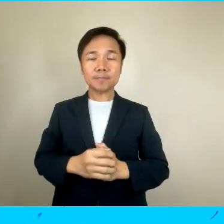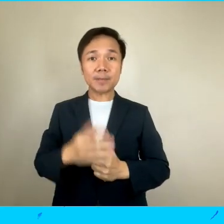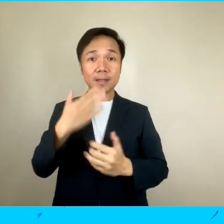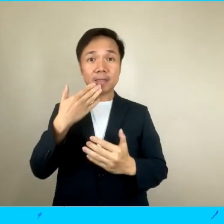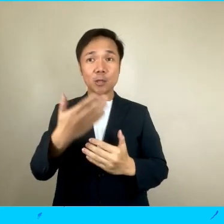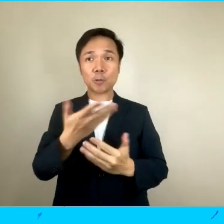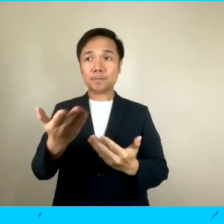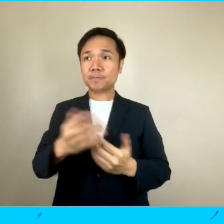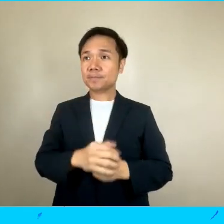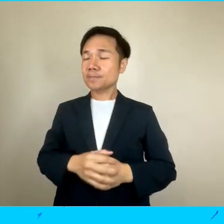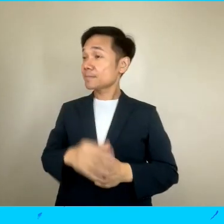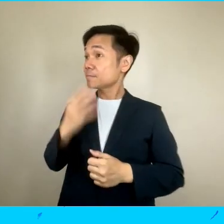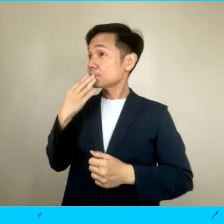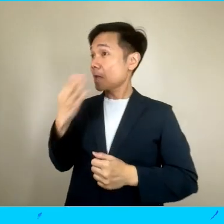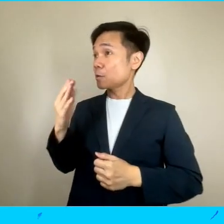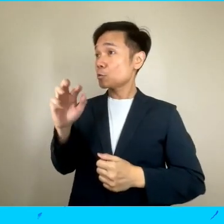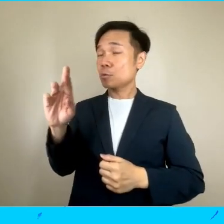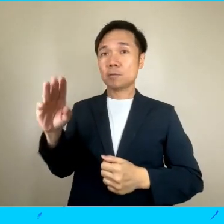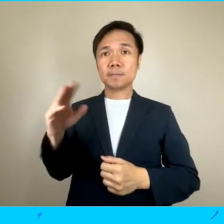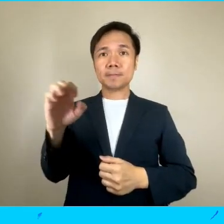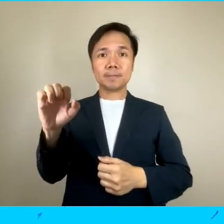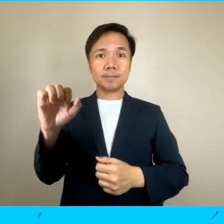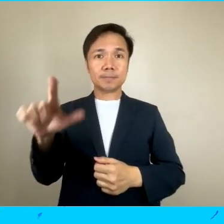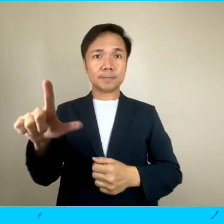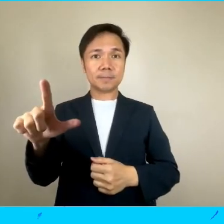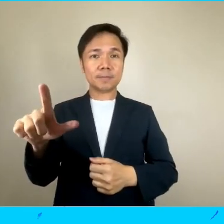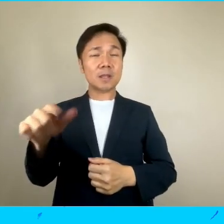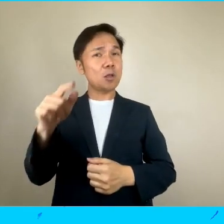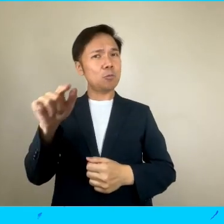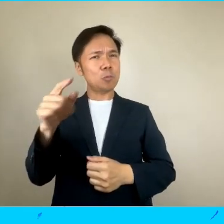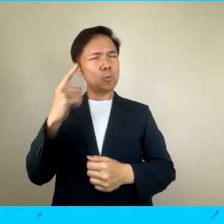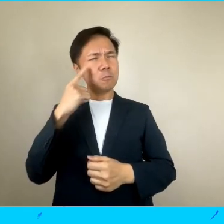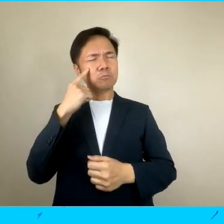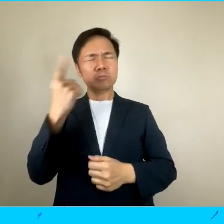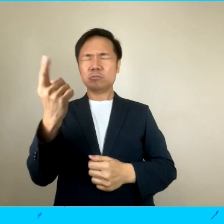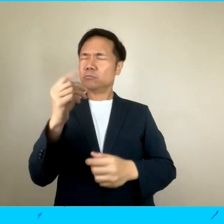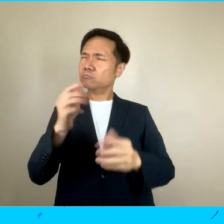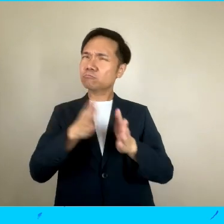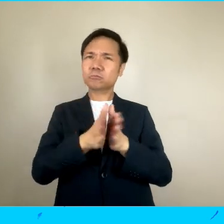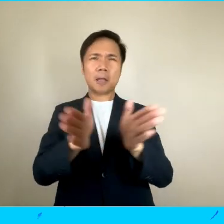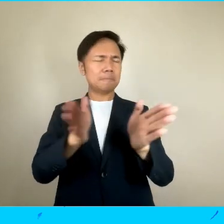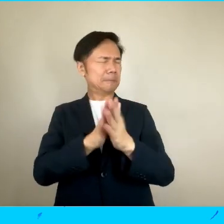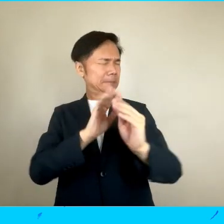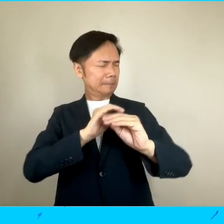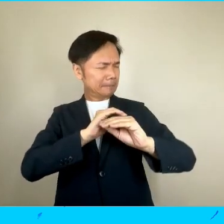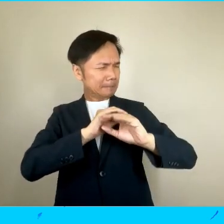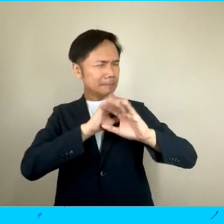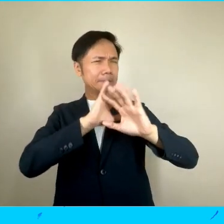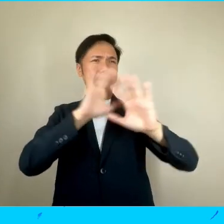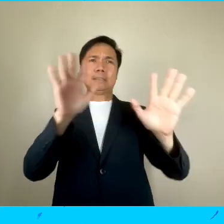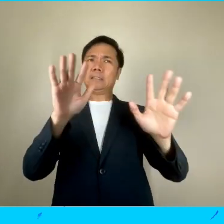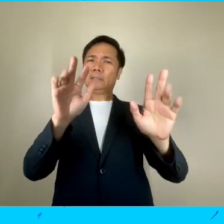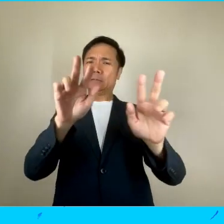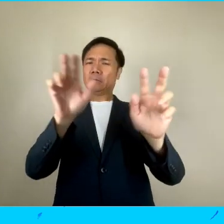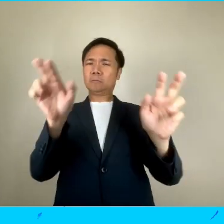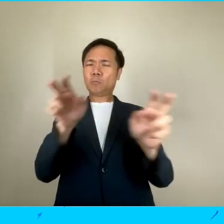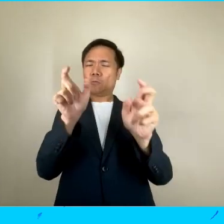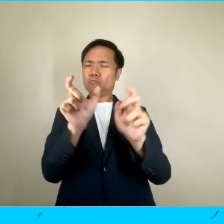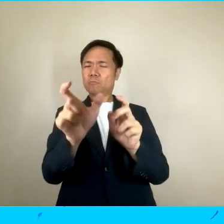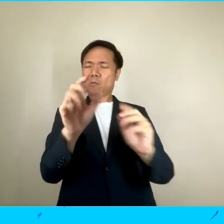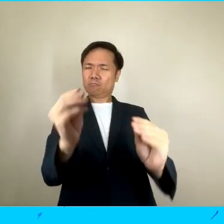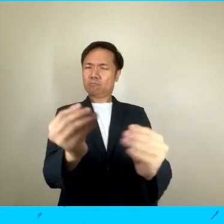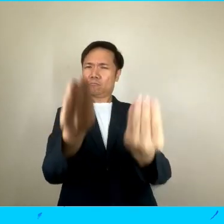tard aussi. Merci, Rachel. Et donc, si on comprend donc le cerveau